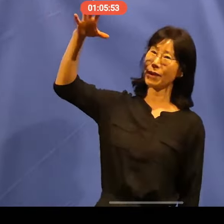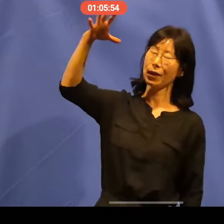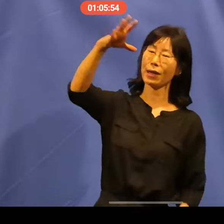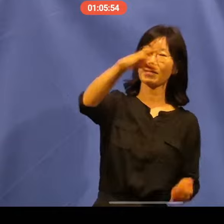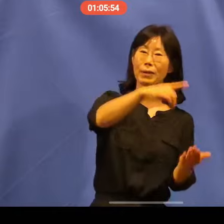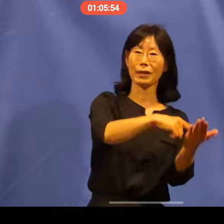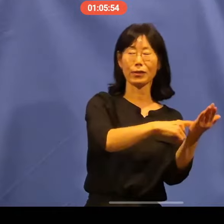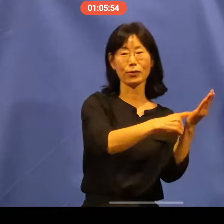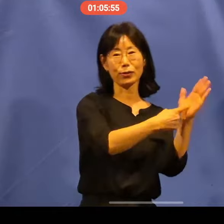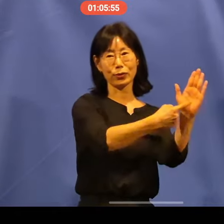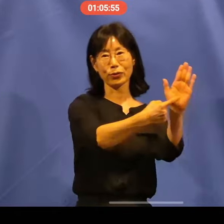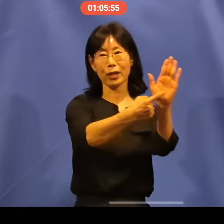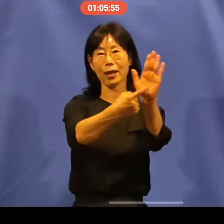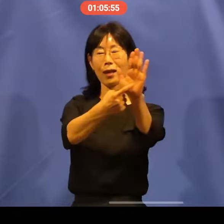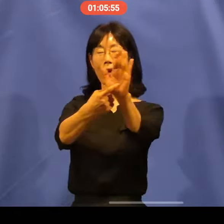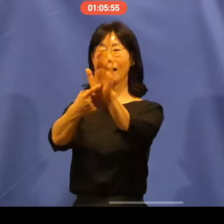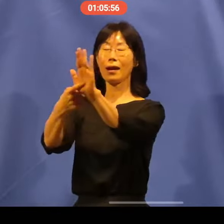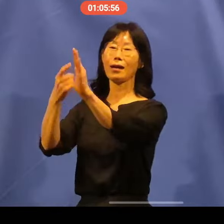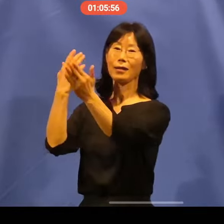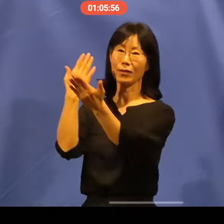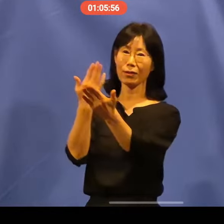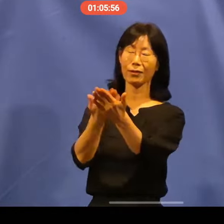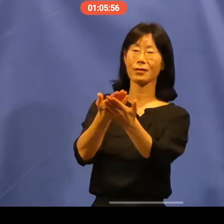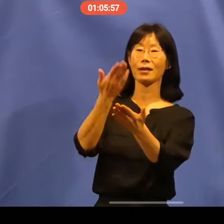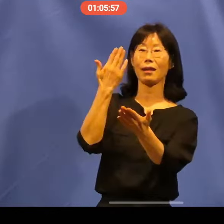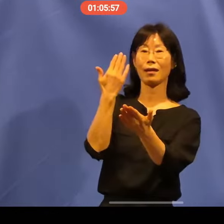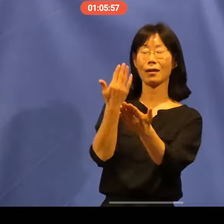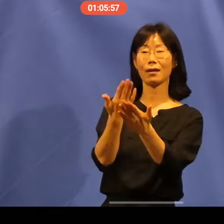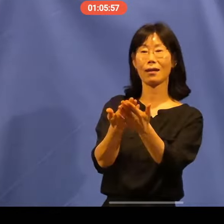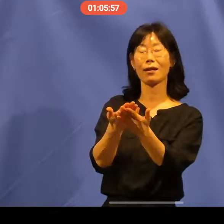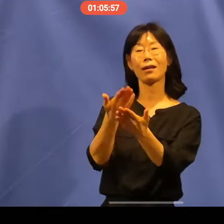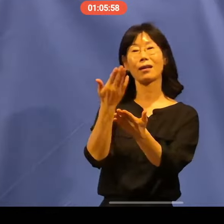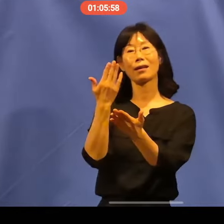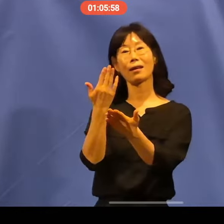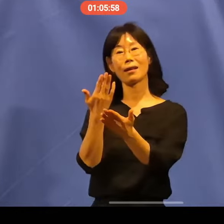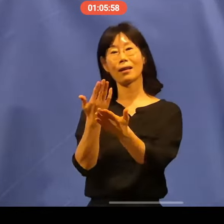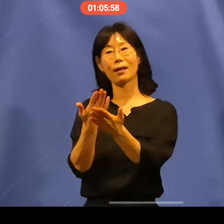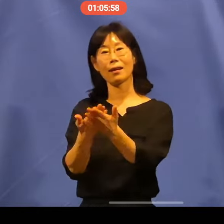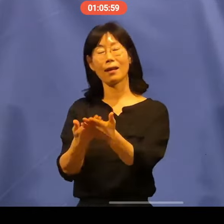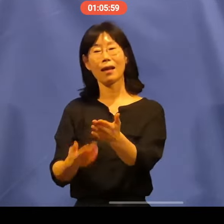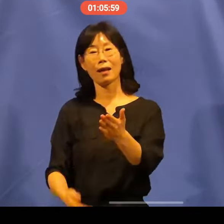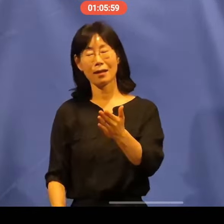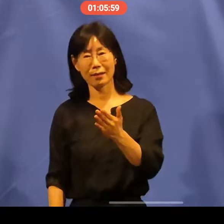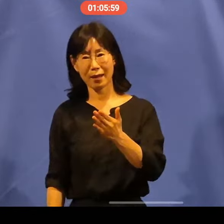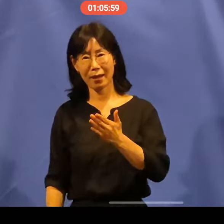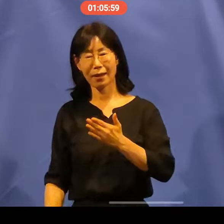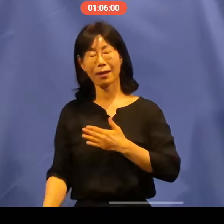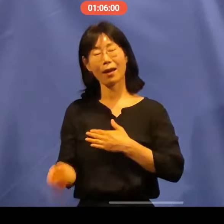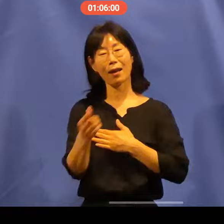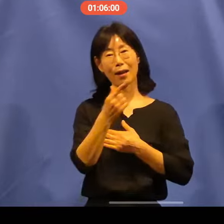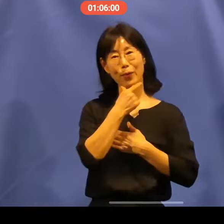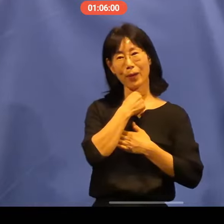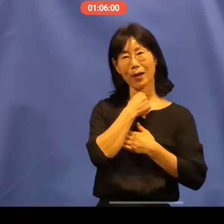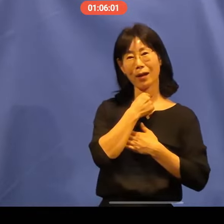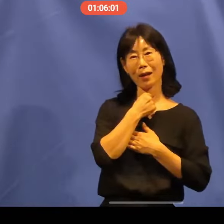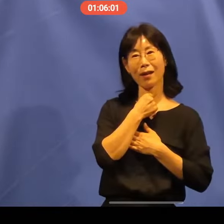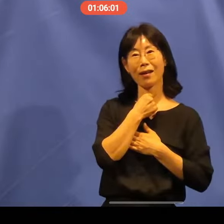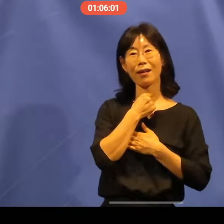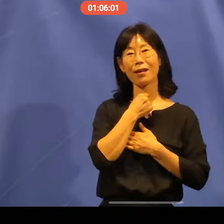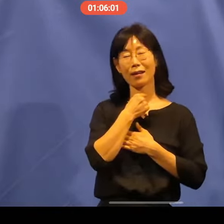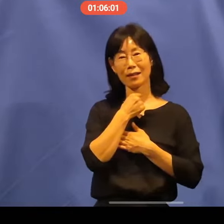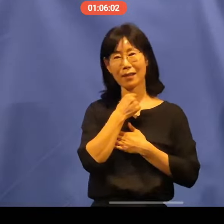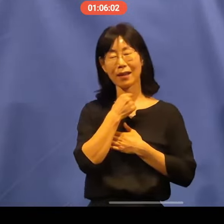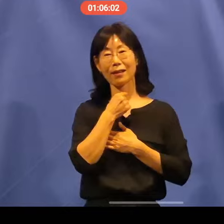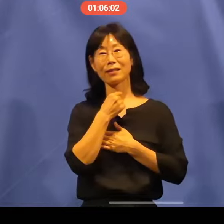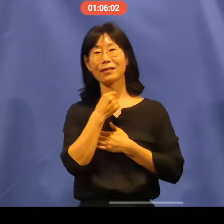주님의 빛 비추게 하소서. 내가